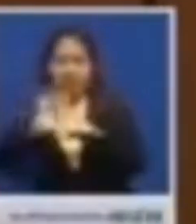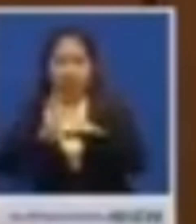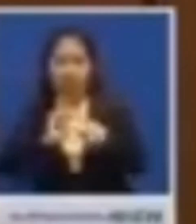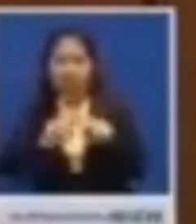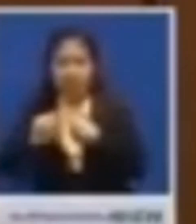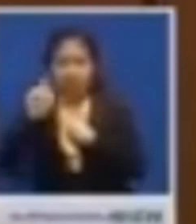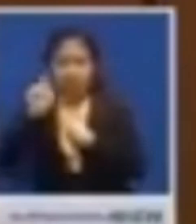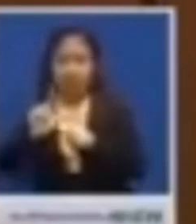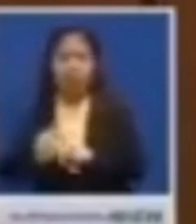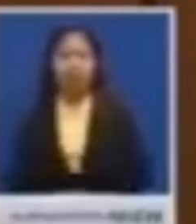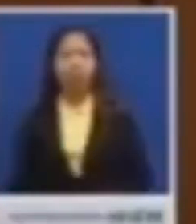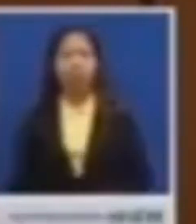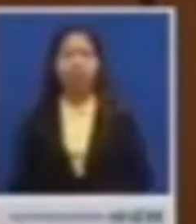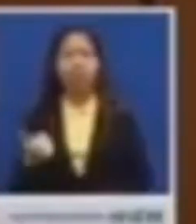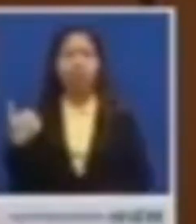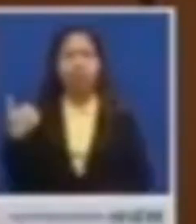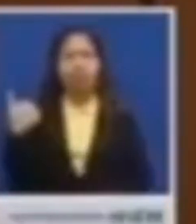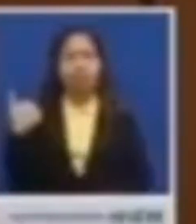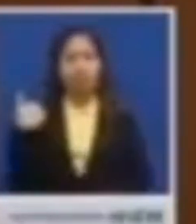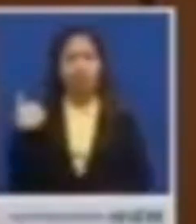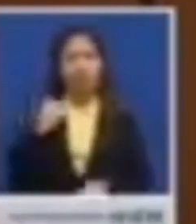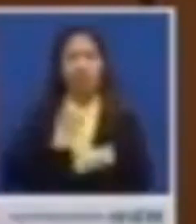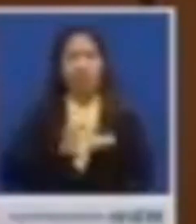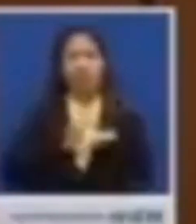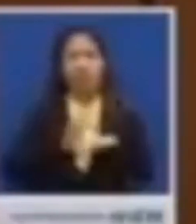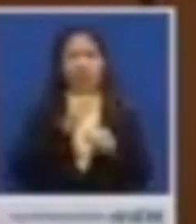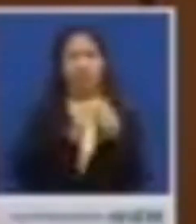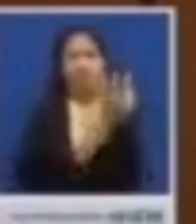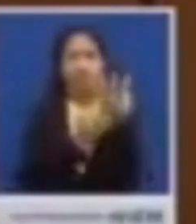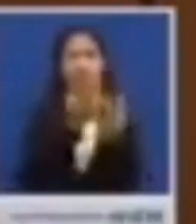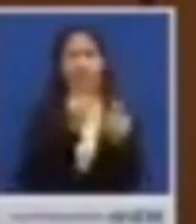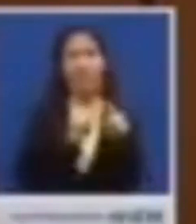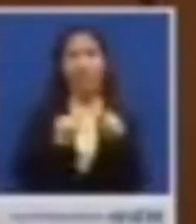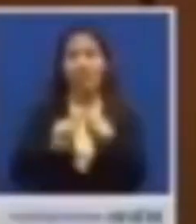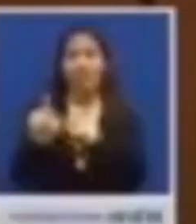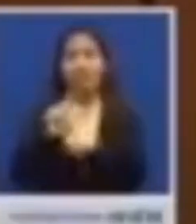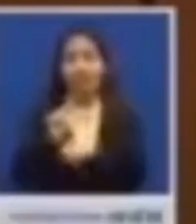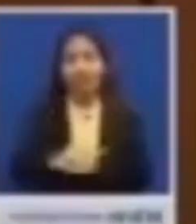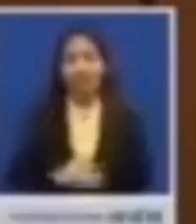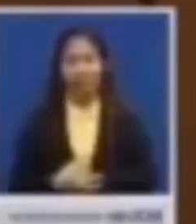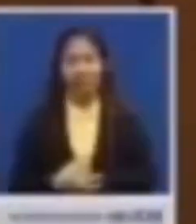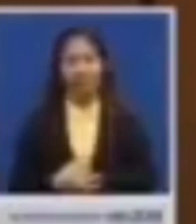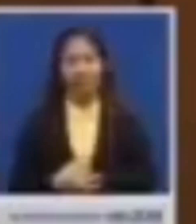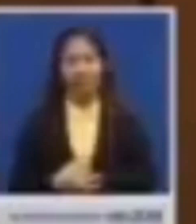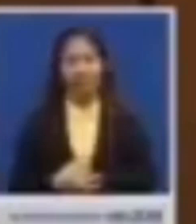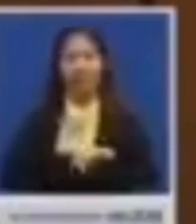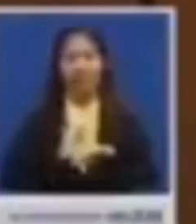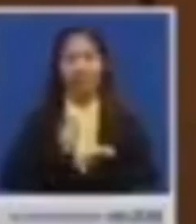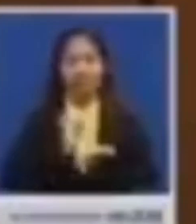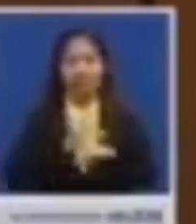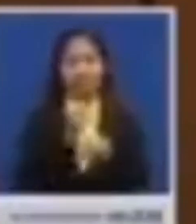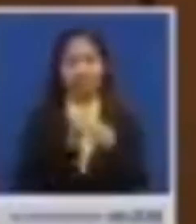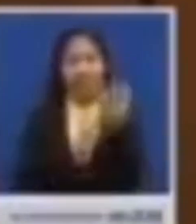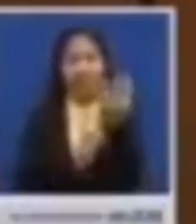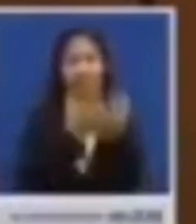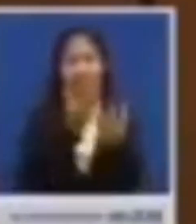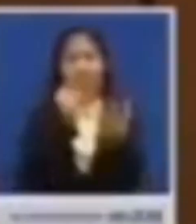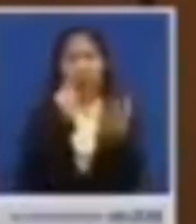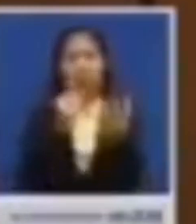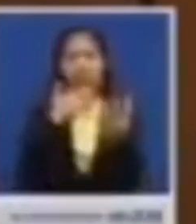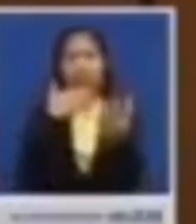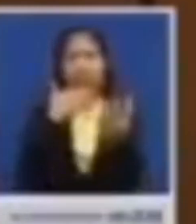บาลได้กำหนดนโยบายการพัฒนาด้านทรัพยากรธรรมชาติสิ่งแวดล้อมดังนี้การพูดทรัพยากรธรรมชาติและรักษาสิ่งแวดล้อมเพื่อสร้างการเติบโตอย่างยั่งยื